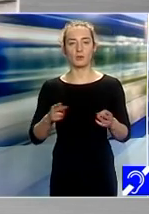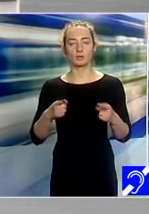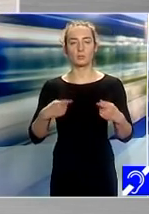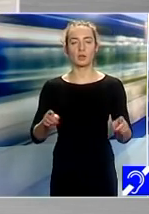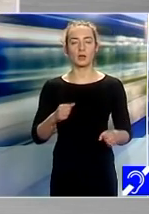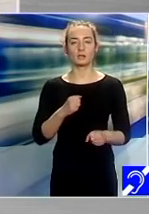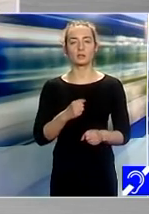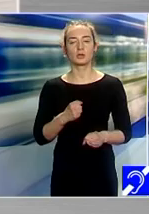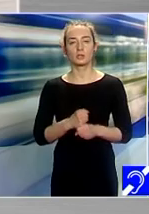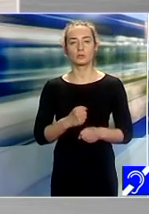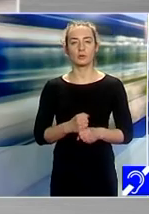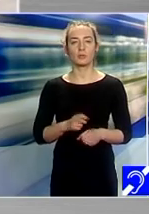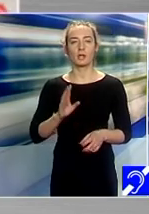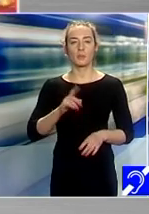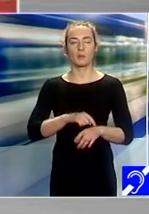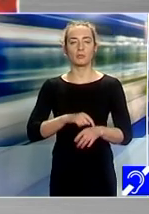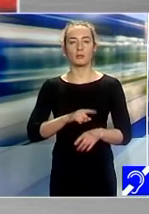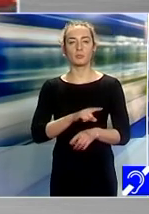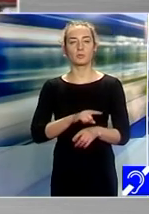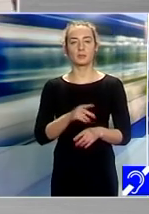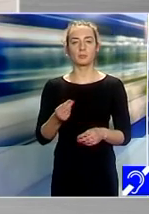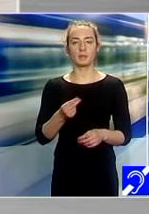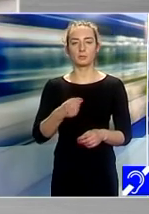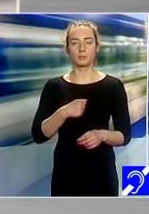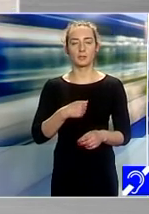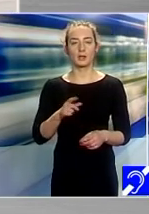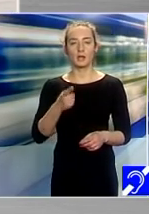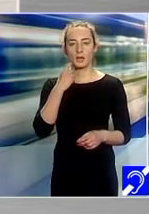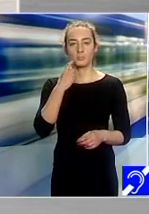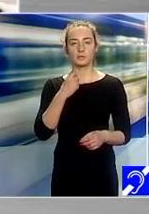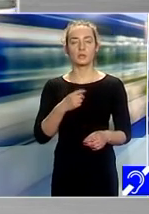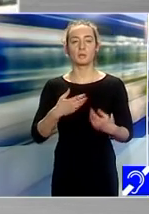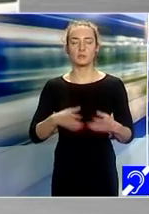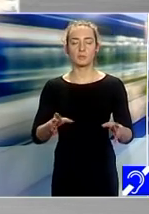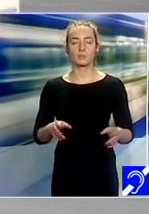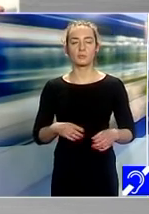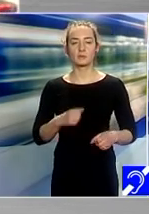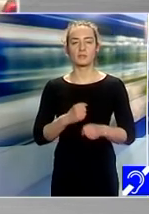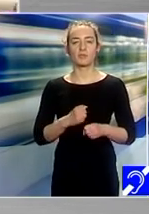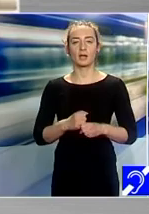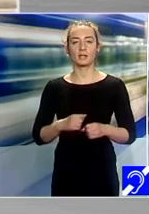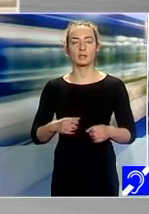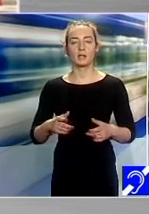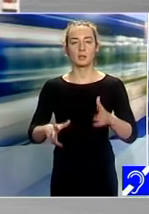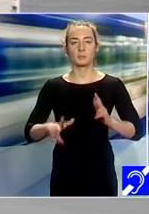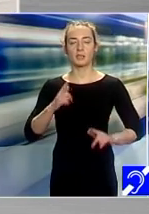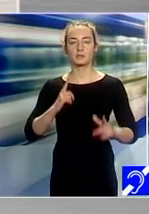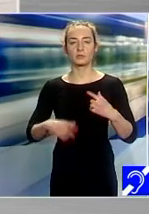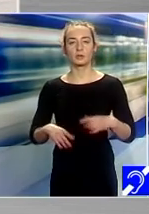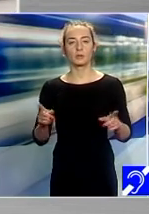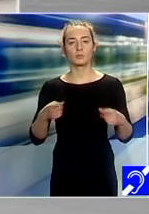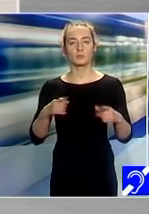timp mai mult de și de mine. Am început să îmi reiau vechile pasiuni, muzica și